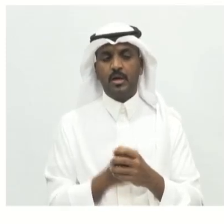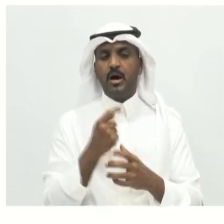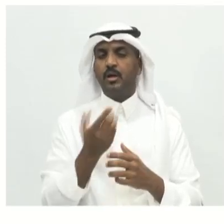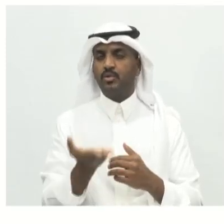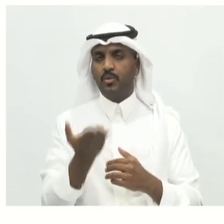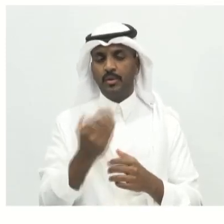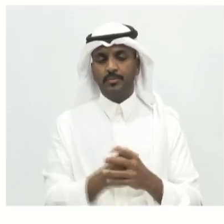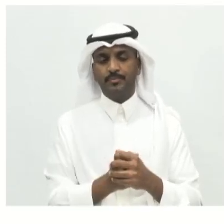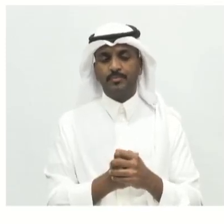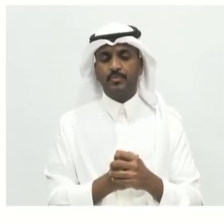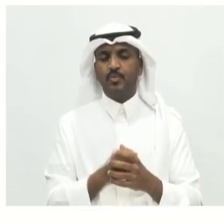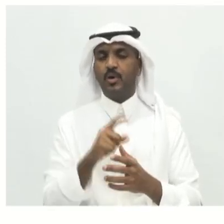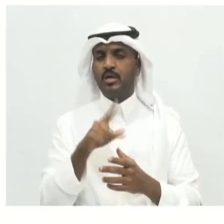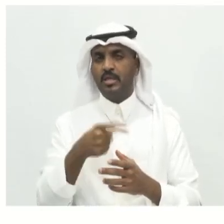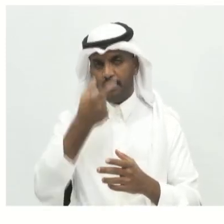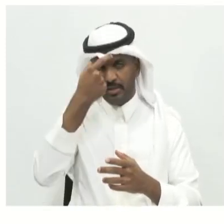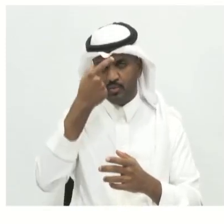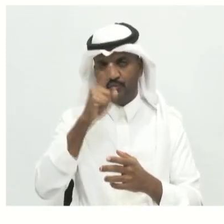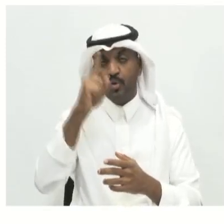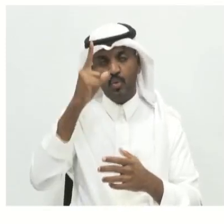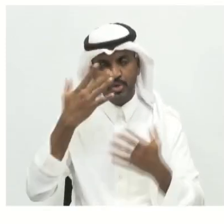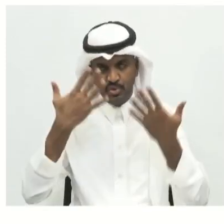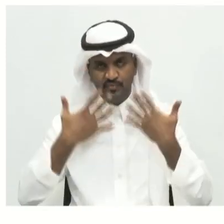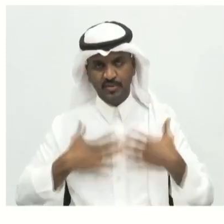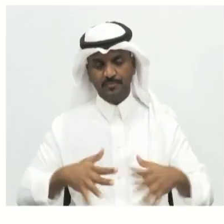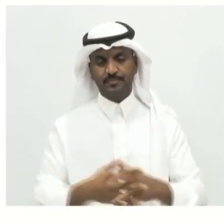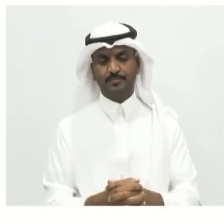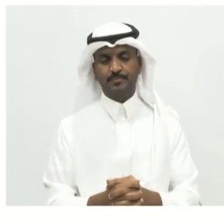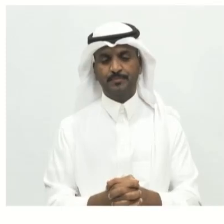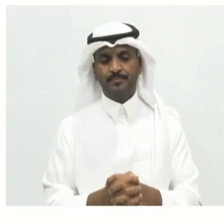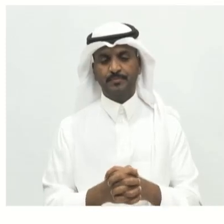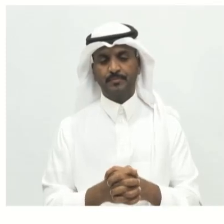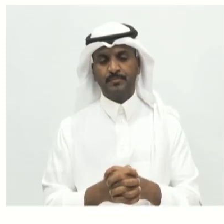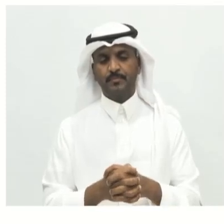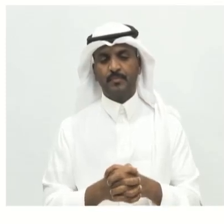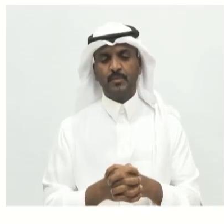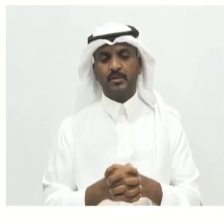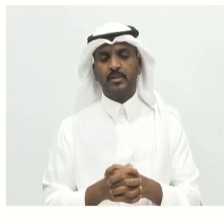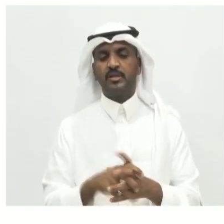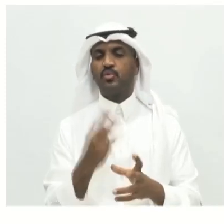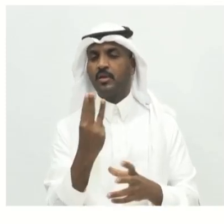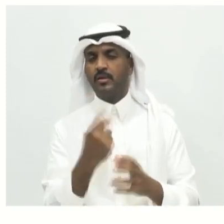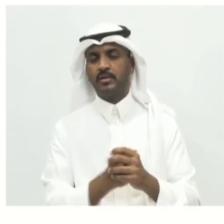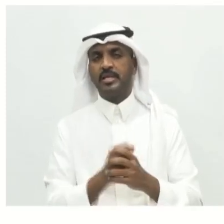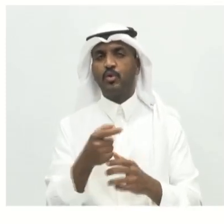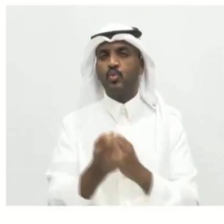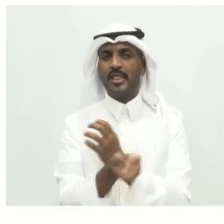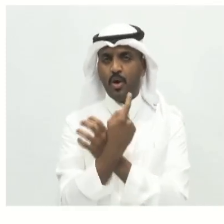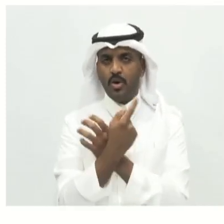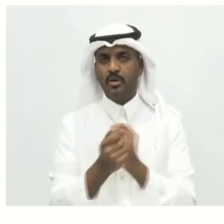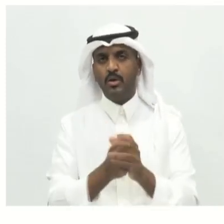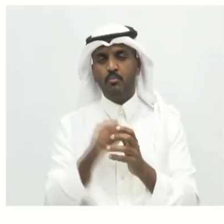قال جل وعلا واذا مرضت فهو يشفين الشرط الثالث ان يكون